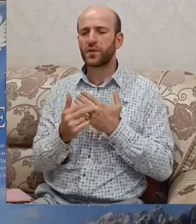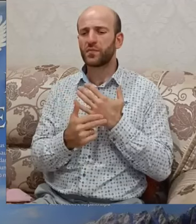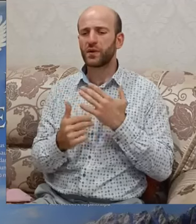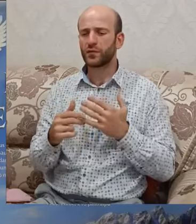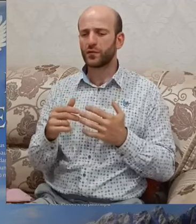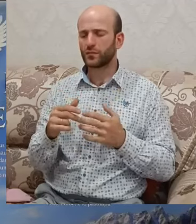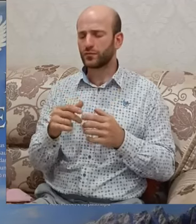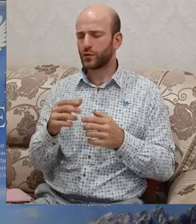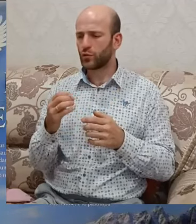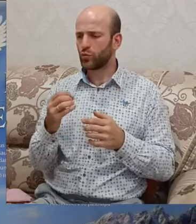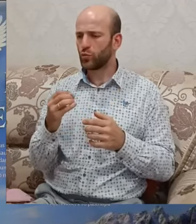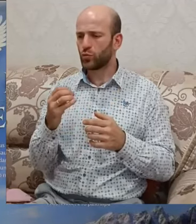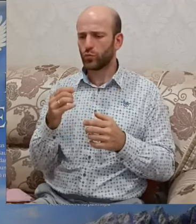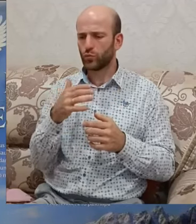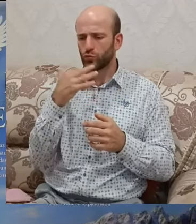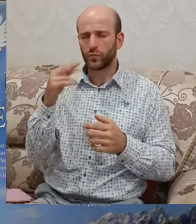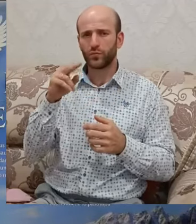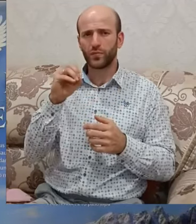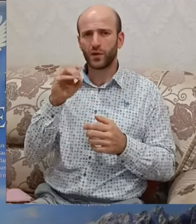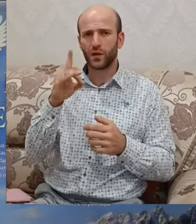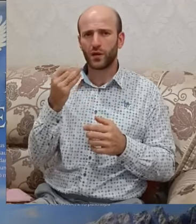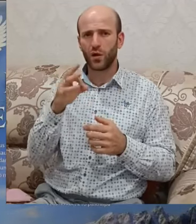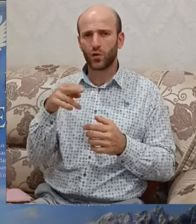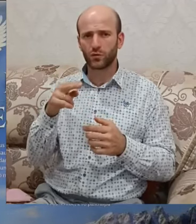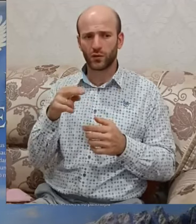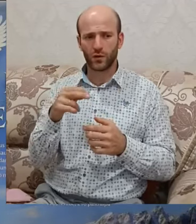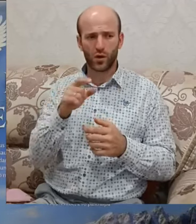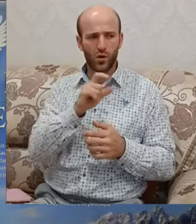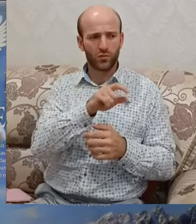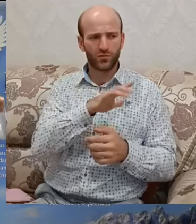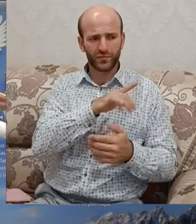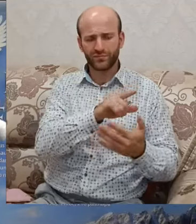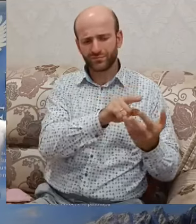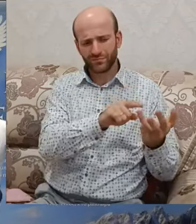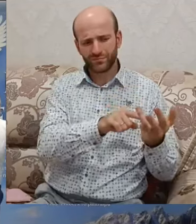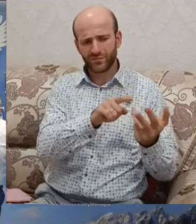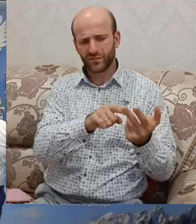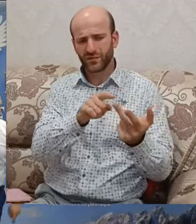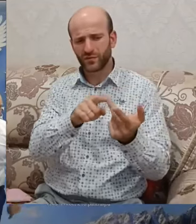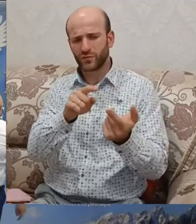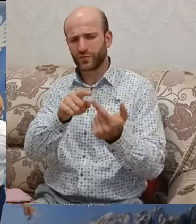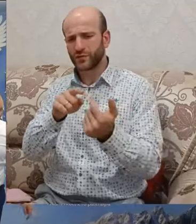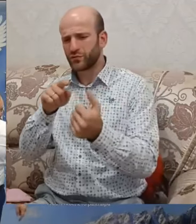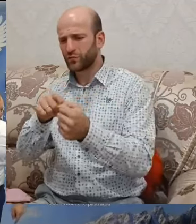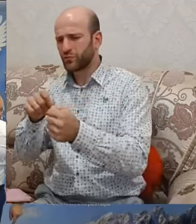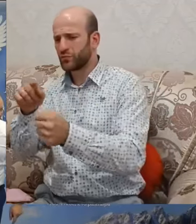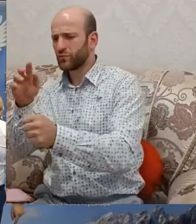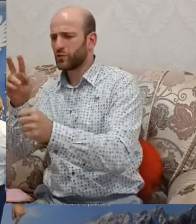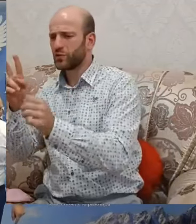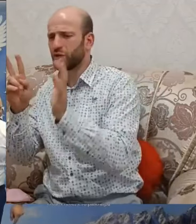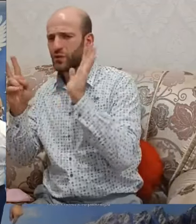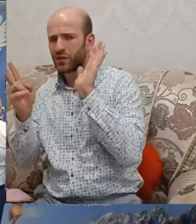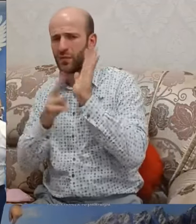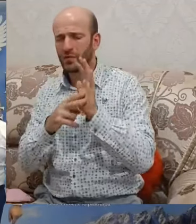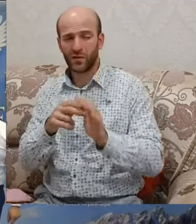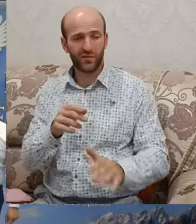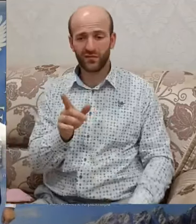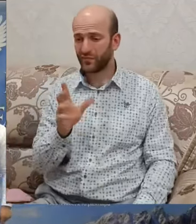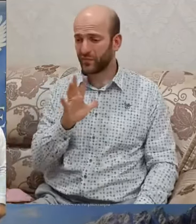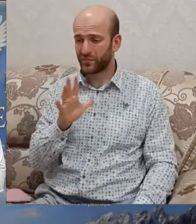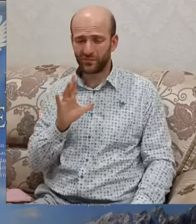в этом вечернем свете? Когда пранаш сако, дабар прийкиме prie tobulumo. Когда пророк говорит, давайте сейчас придем к